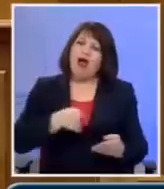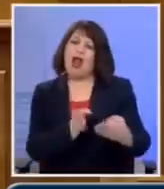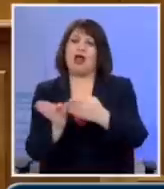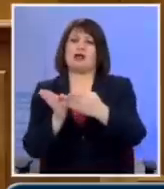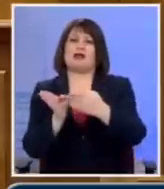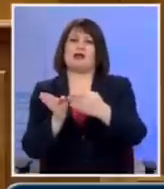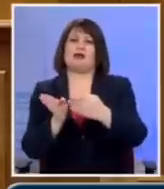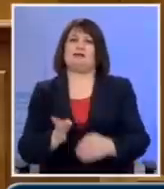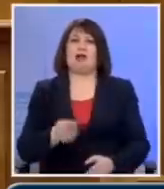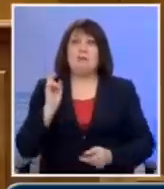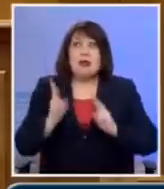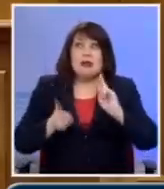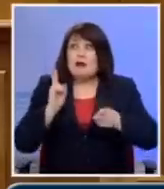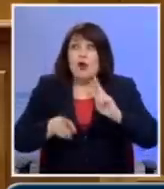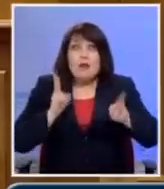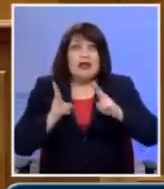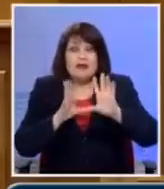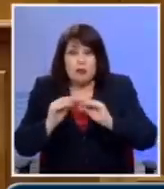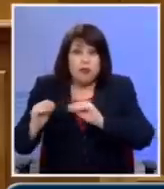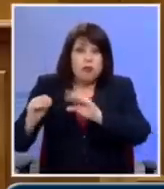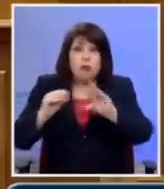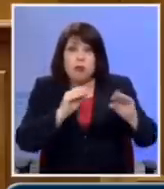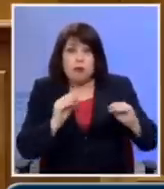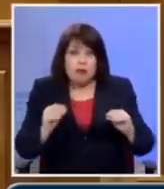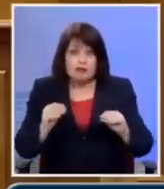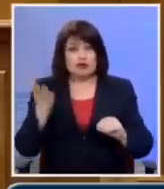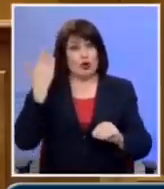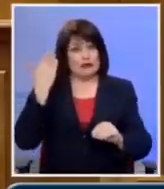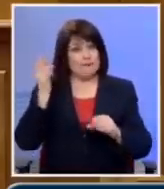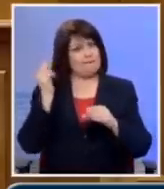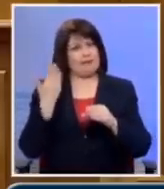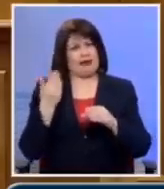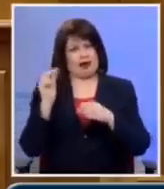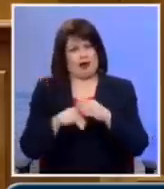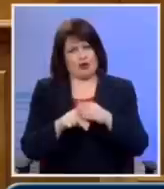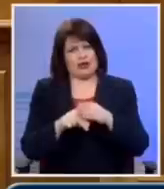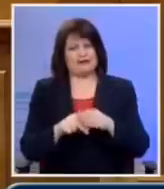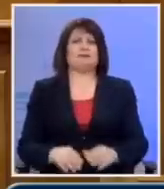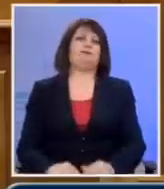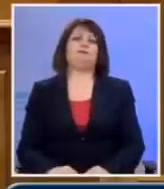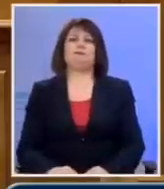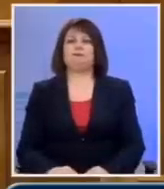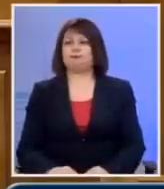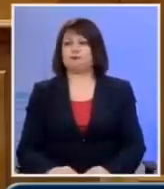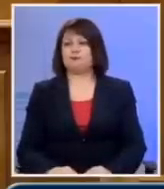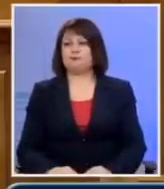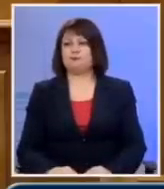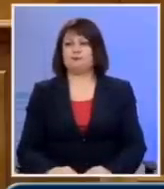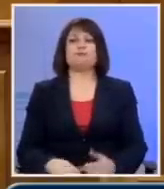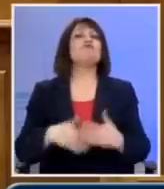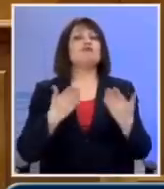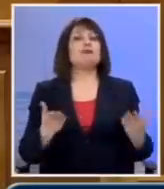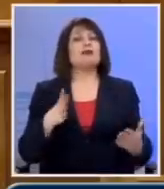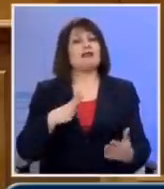κλίμα κινδυνολογίας που και τότε είχατε δημιουργήσει. Από αυτή την έννοια θέλω